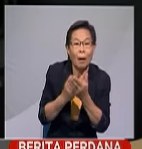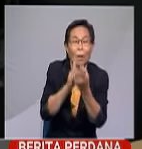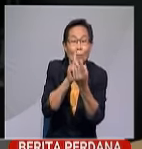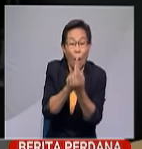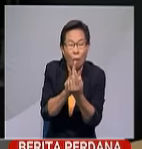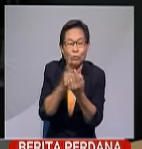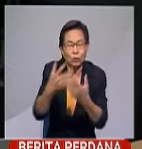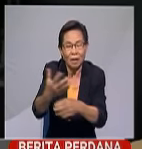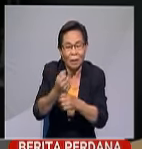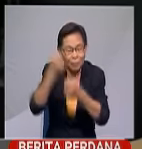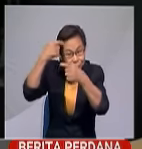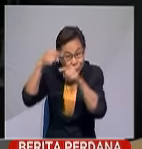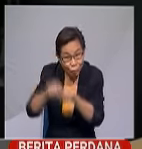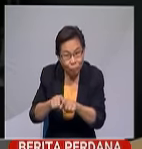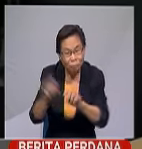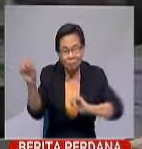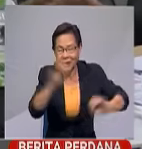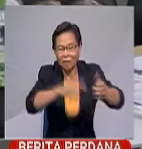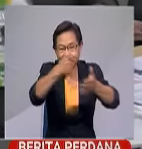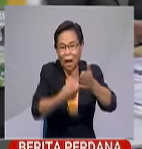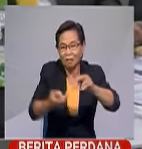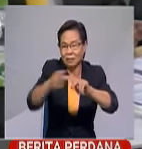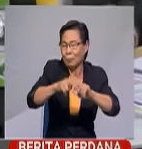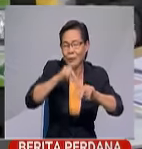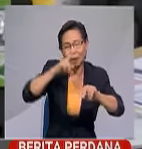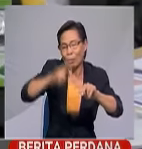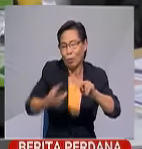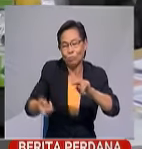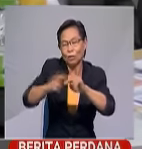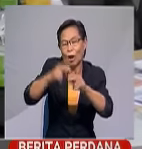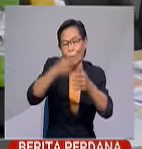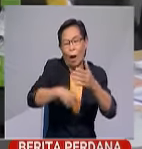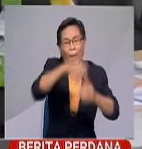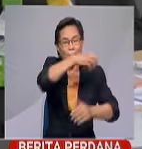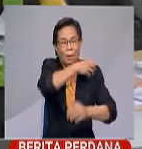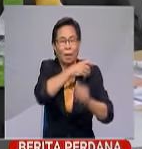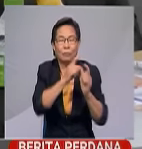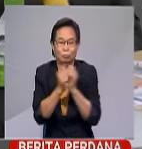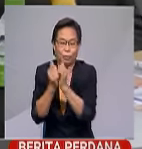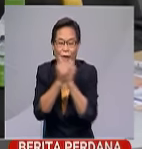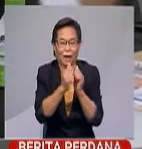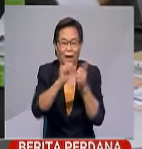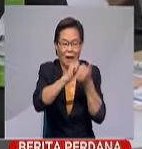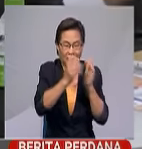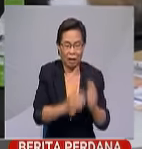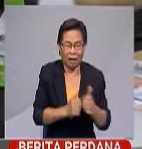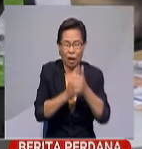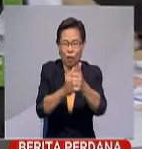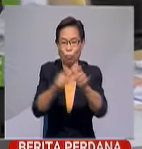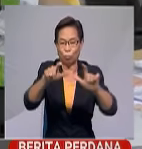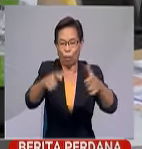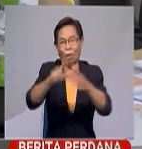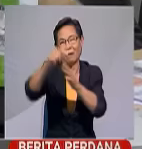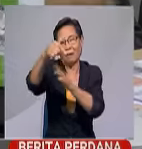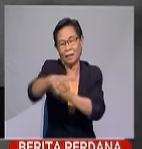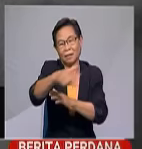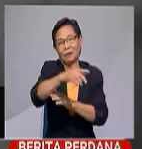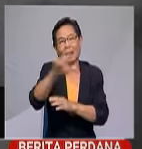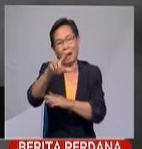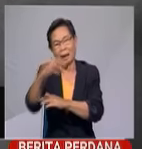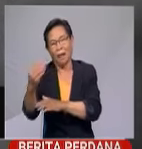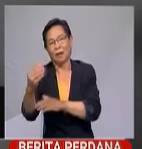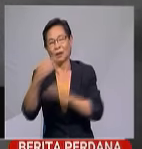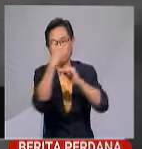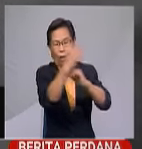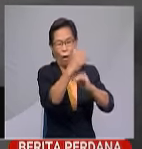telah dicapai bahawa tiada cas tambahan dikenakan bagi pegawai pengiring atlet yang akan mengikuti kontinjen itu nanti selain